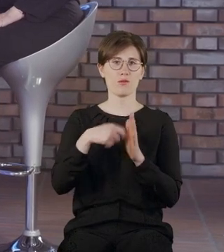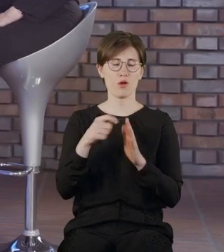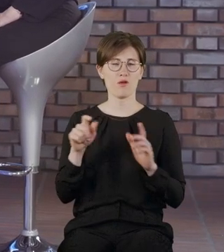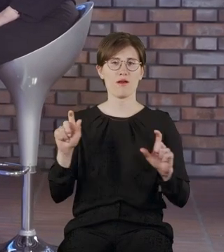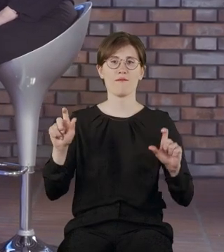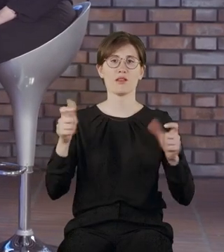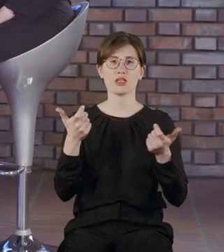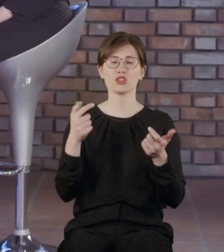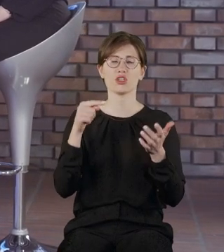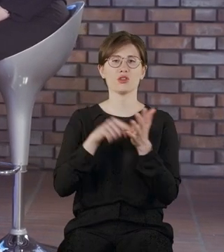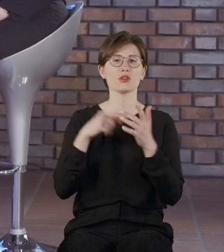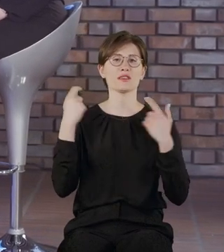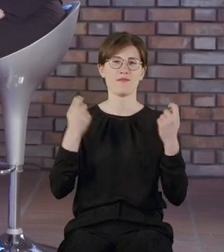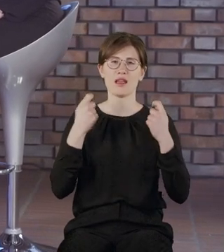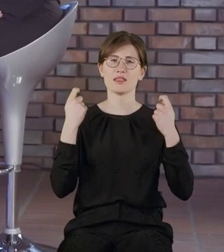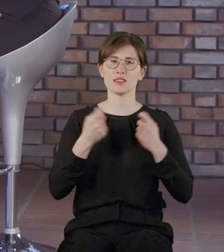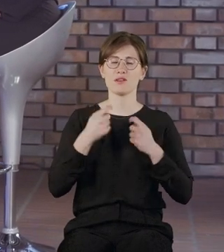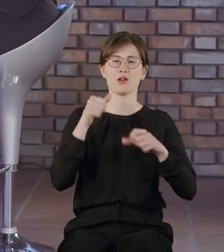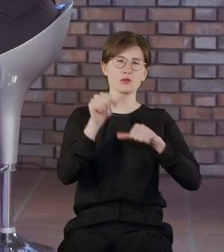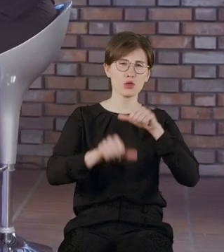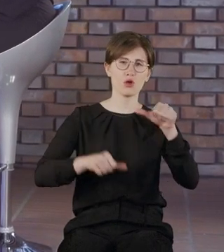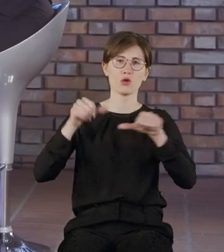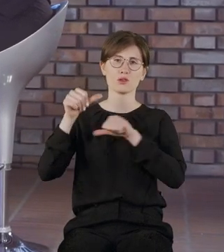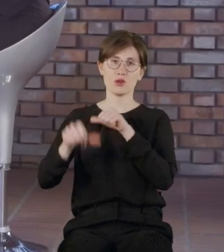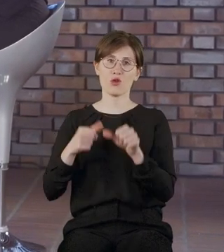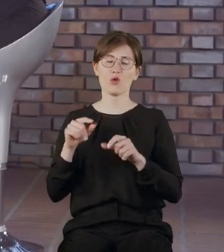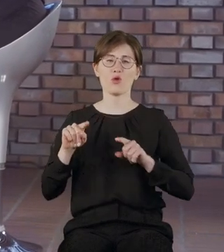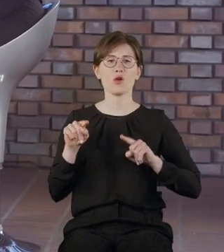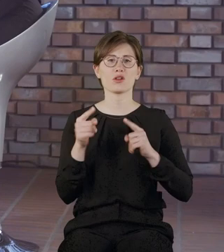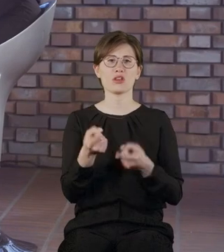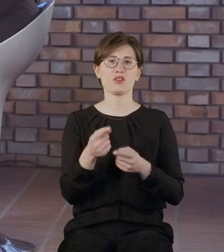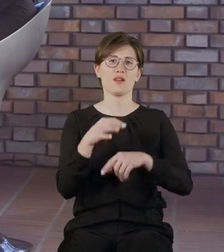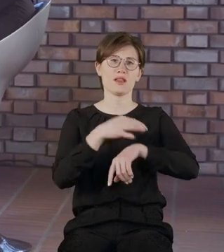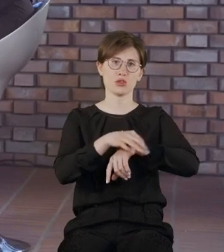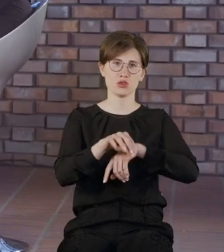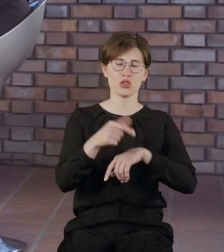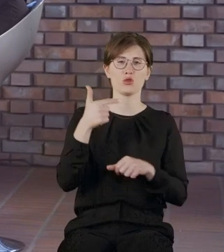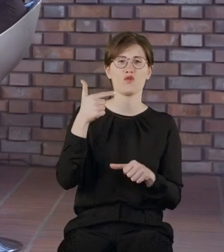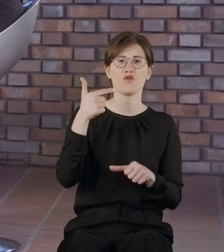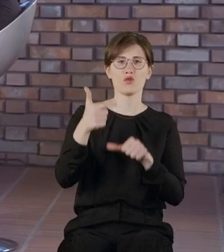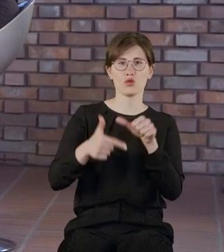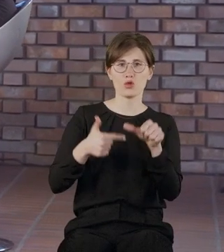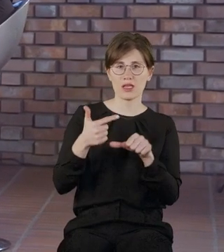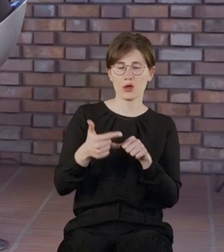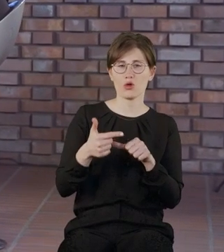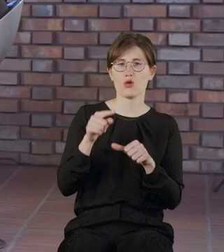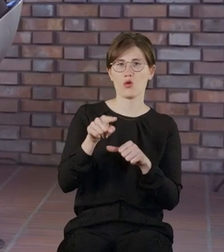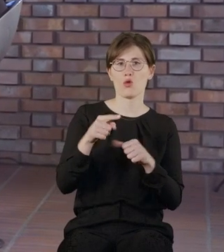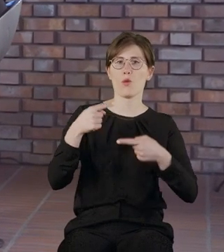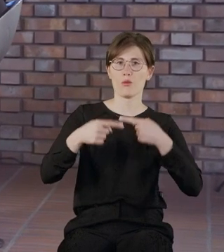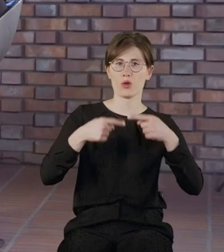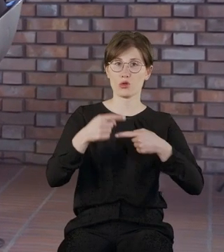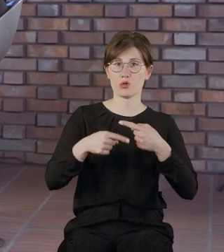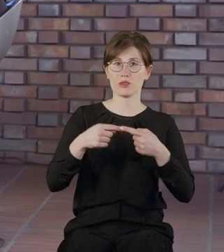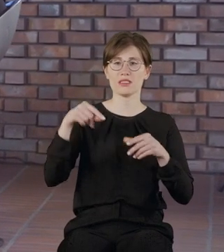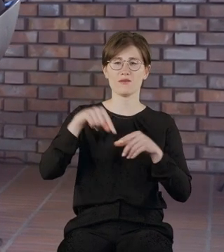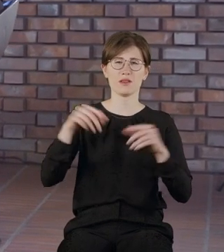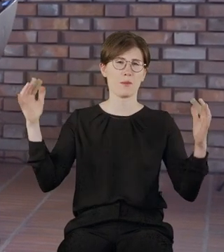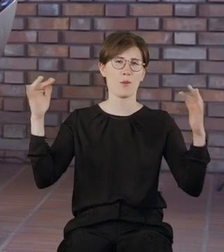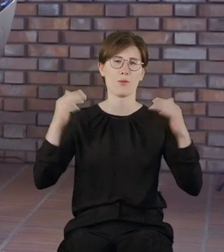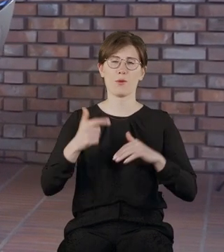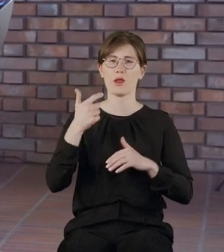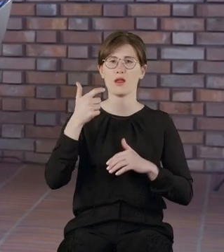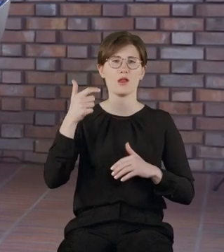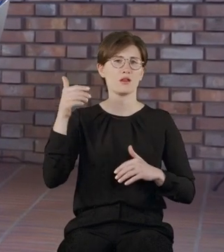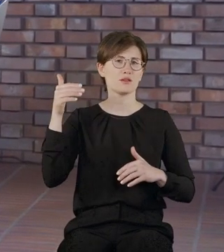Film Festival. Jest to coroczny festiwal filmowy organizowany przez studentów drugiego roku organizacji produkcji, który gromadzi tysiące zgłoszeń z